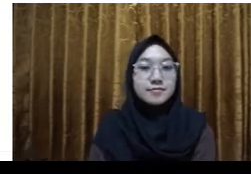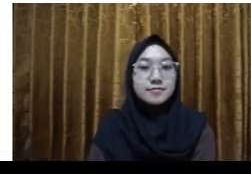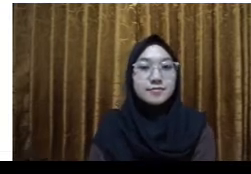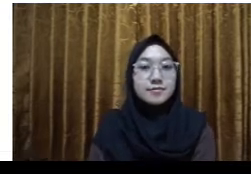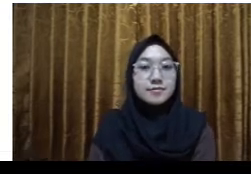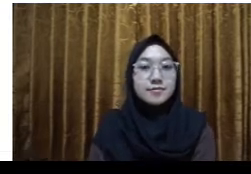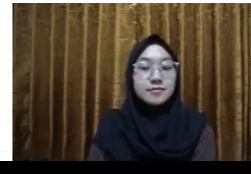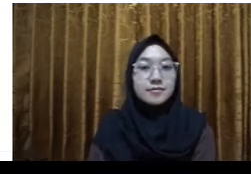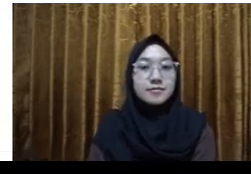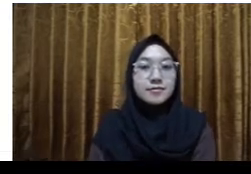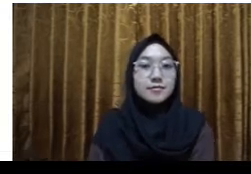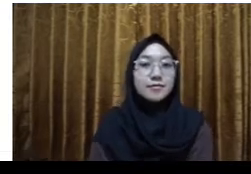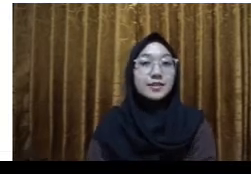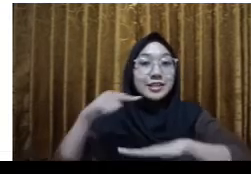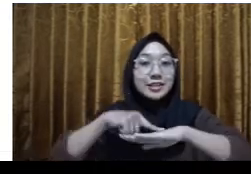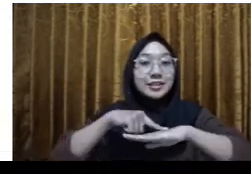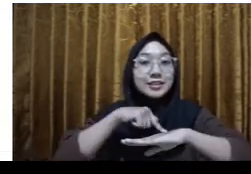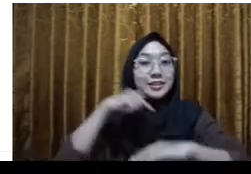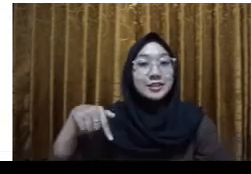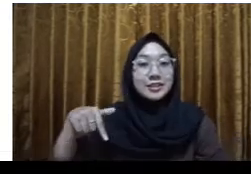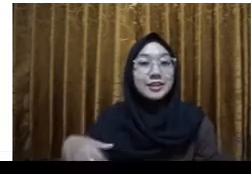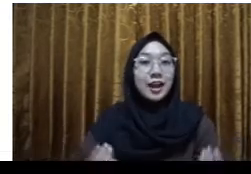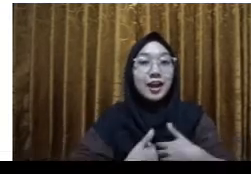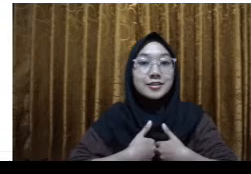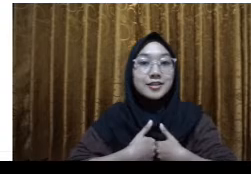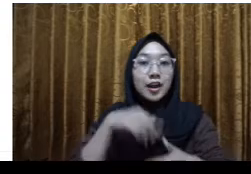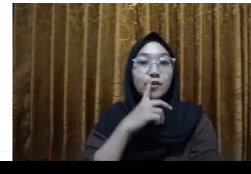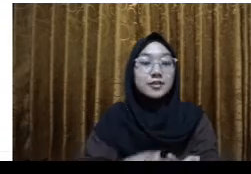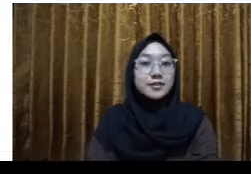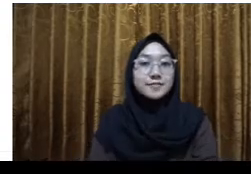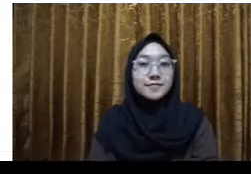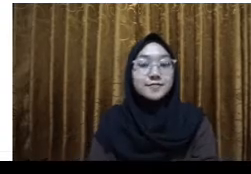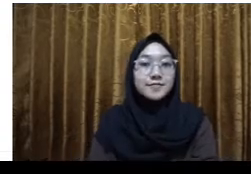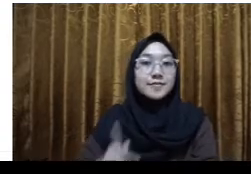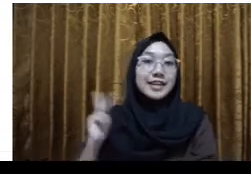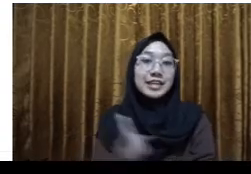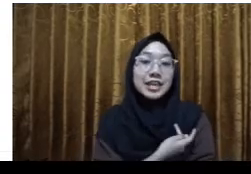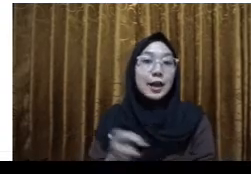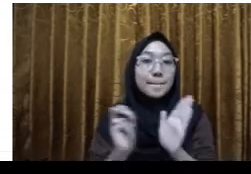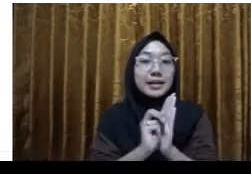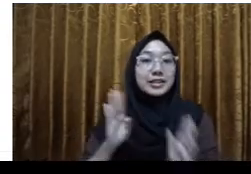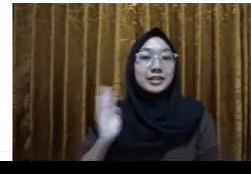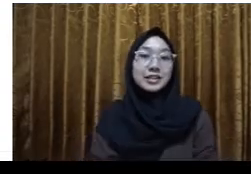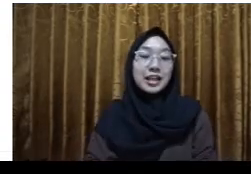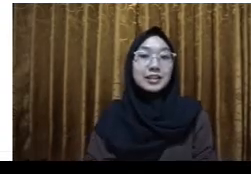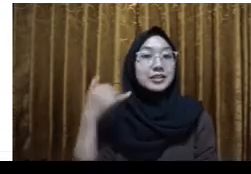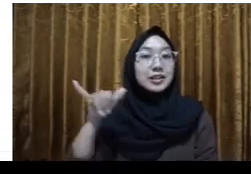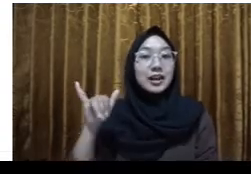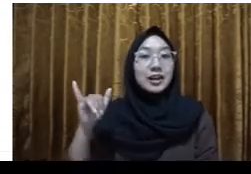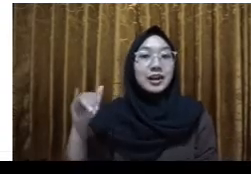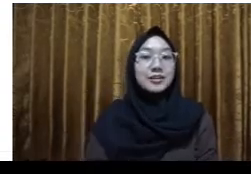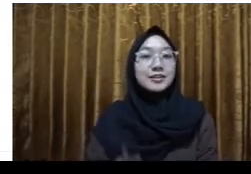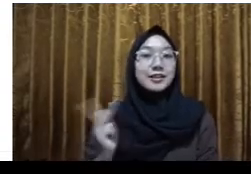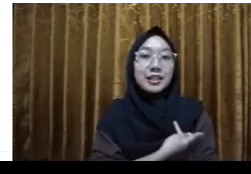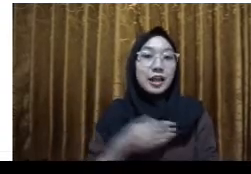kita menginstalnya akan masuk ke dalam, muncul di sini ya, folder ini. ABBY,